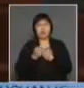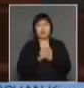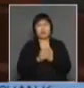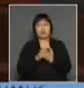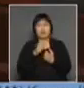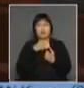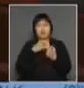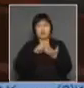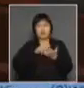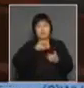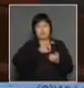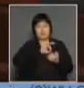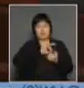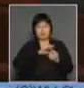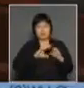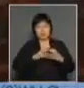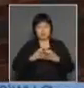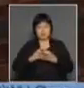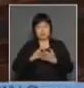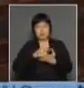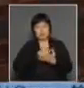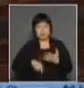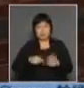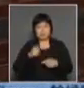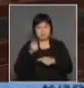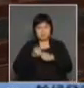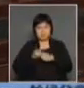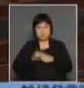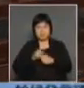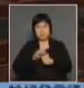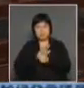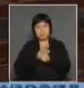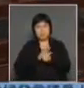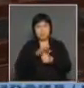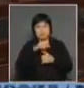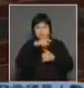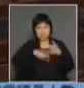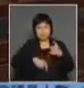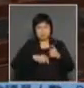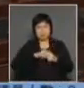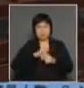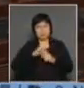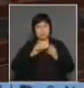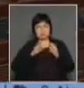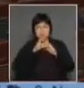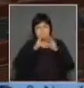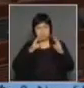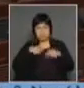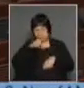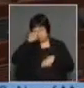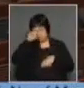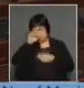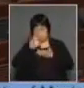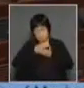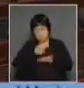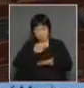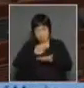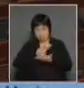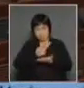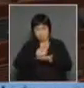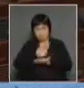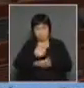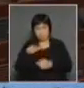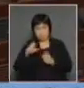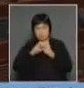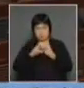跨黨派嘅議員都係咁重視保障個人私隱。記唔記得2-3年前，因為地鐵八達